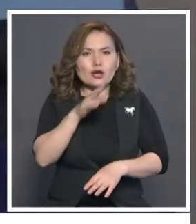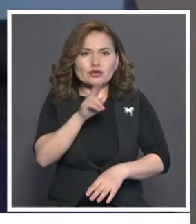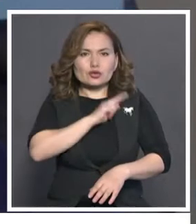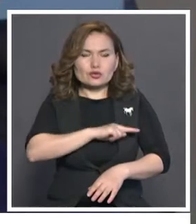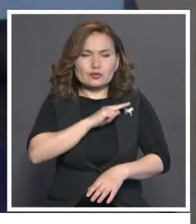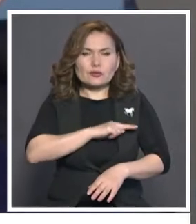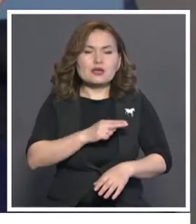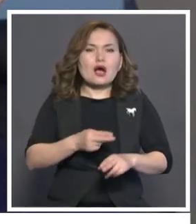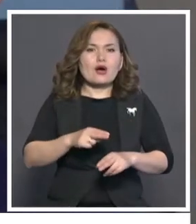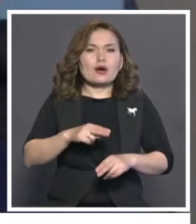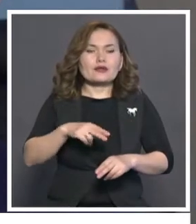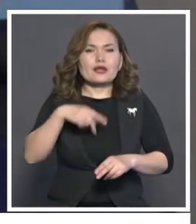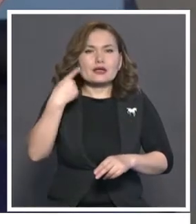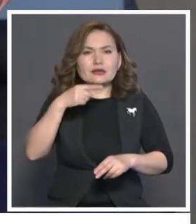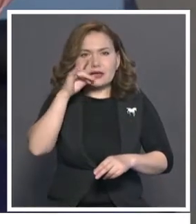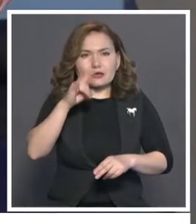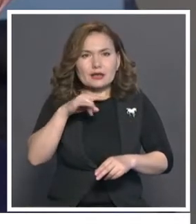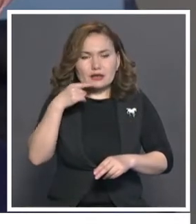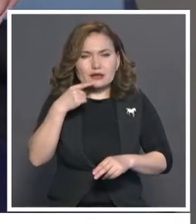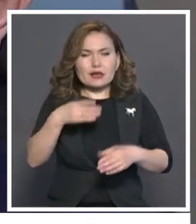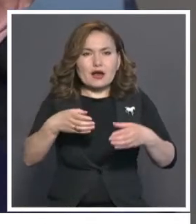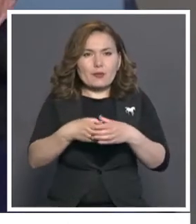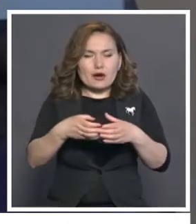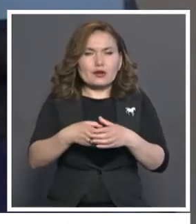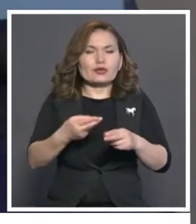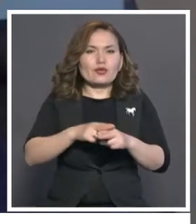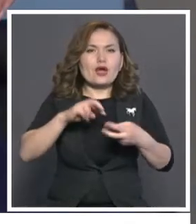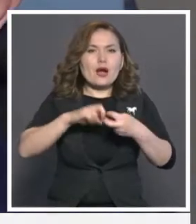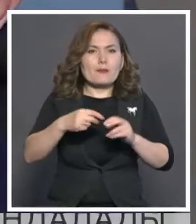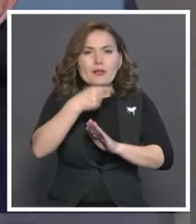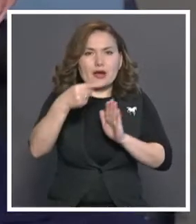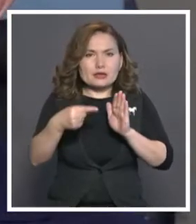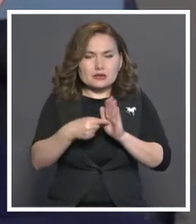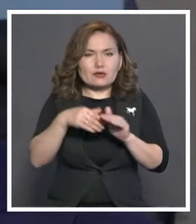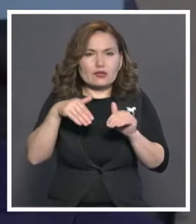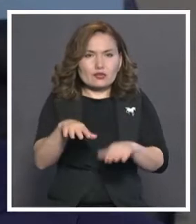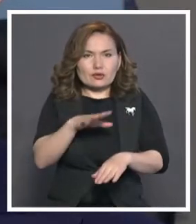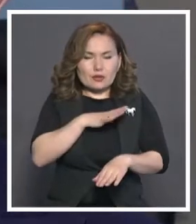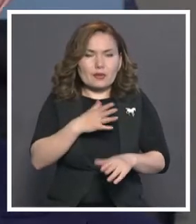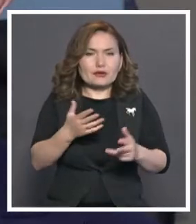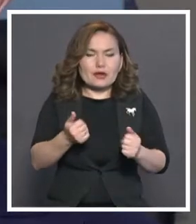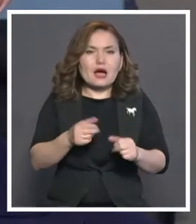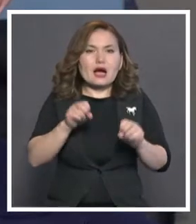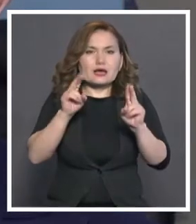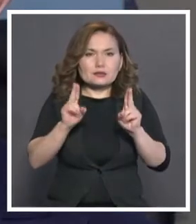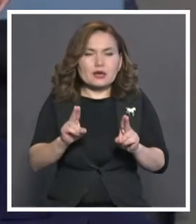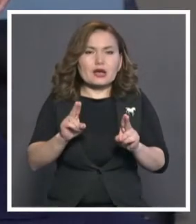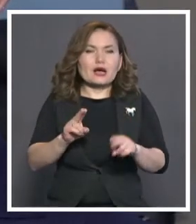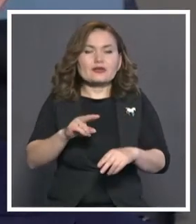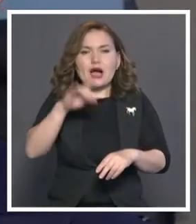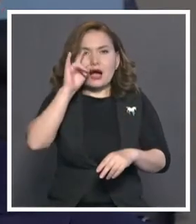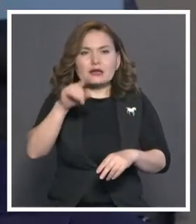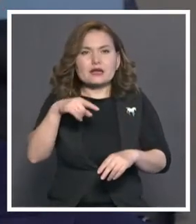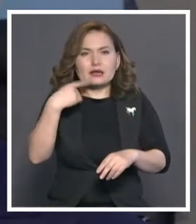дейін тіл комитетінде жаңағы бұл мәселелерді үйлестіріп келгенімен, бірақ арнайы осымен